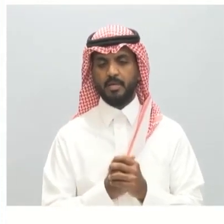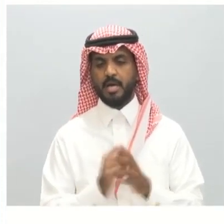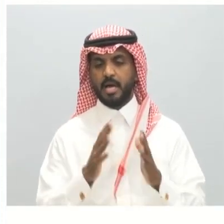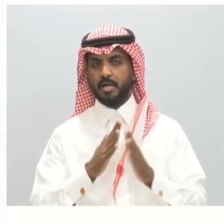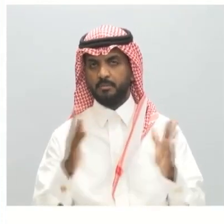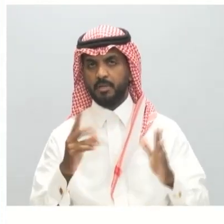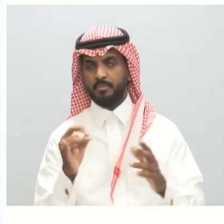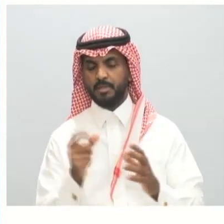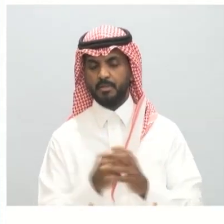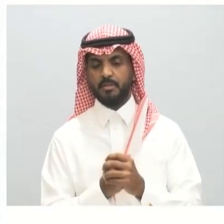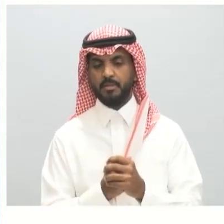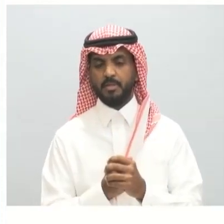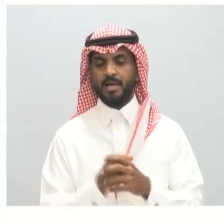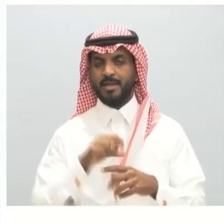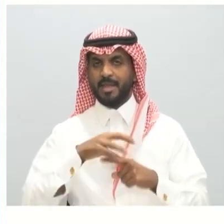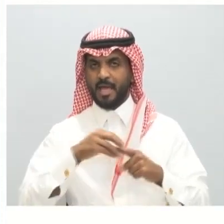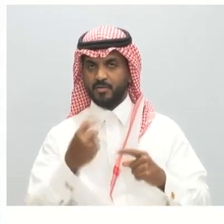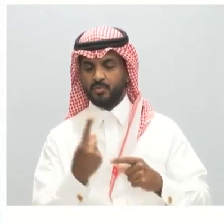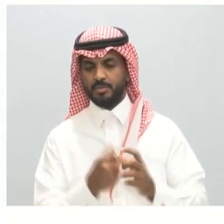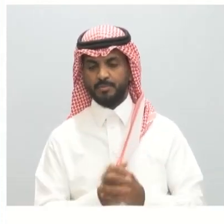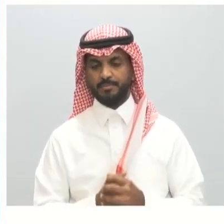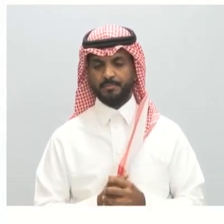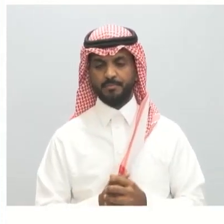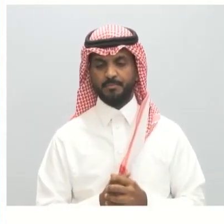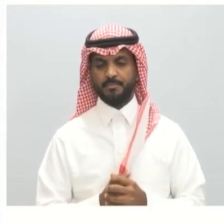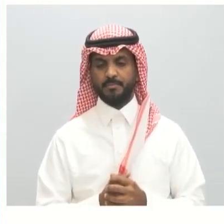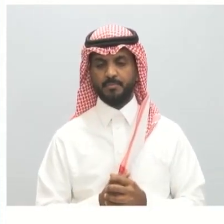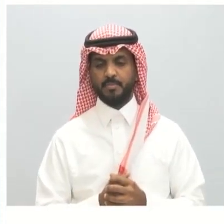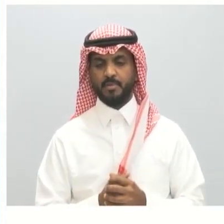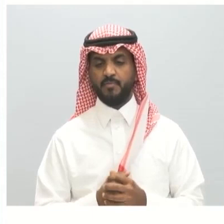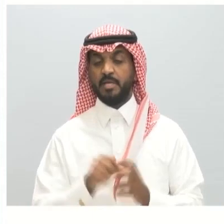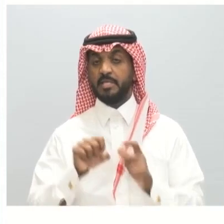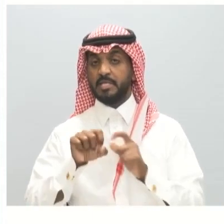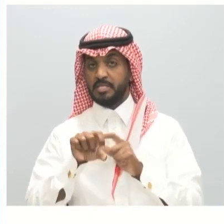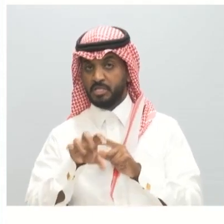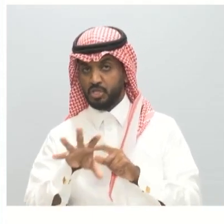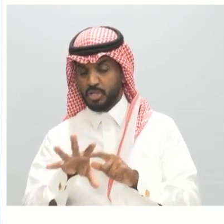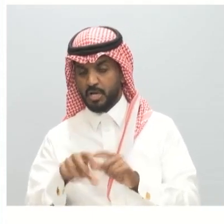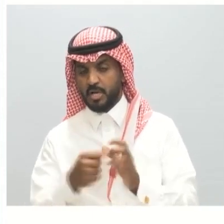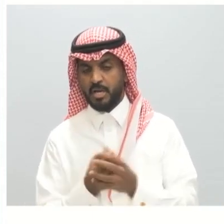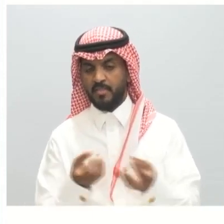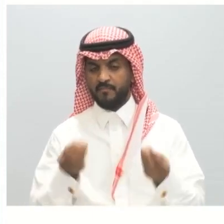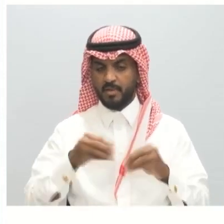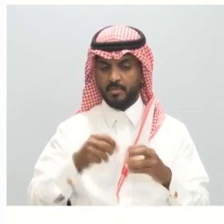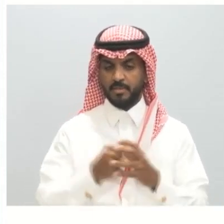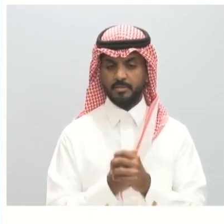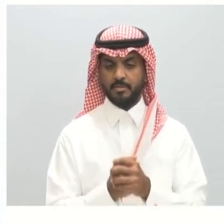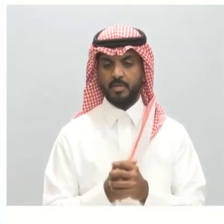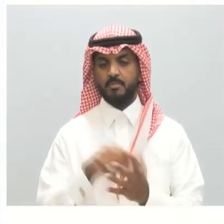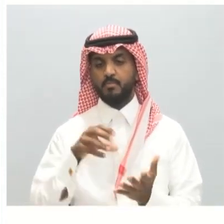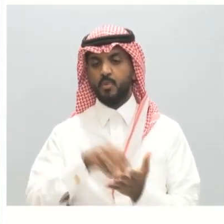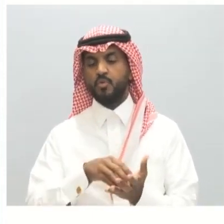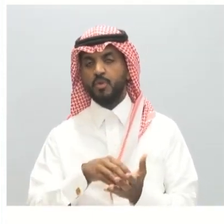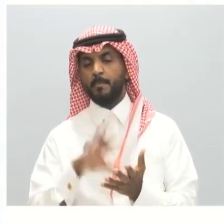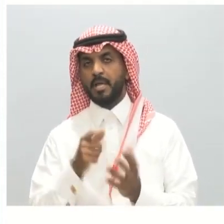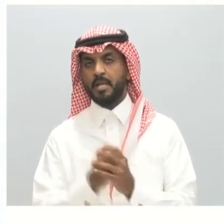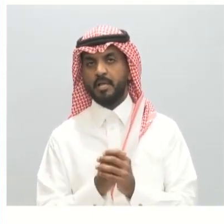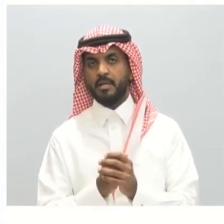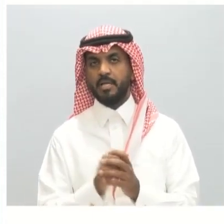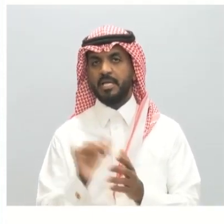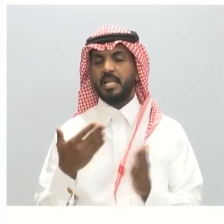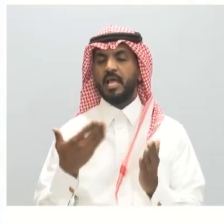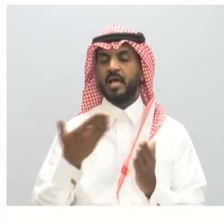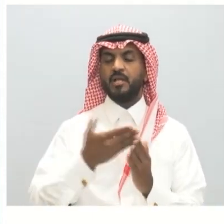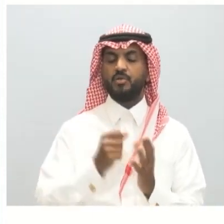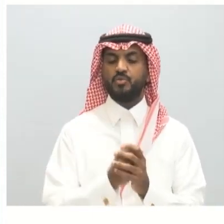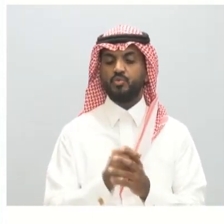من الى سالب واحد من فئه الاستشعار اضفنا لبنه الموضع بال الى الجزء الاول من